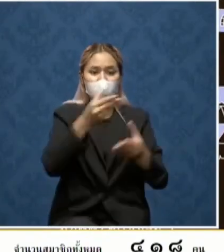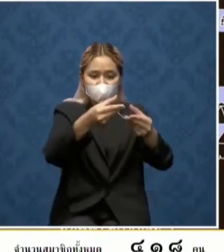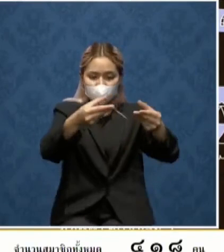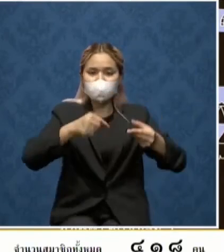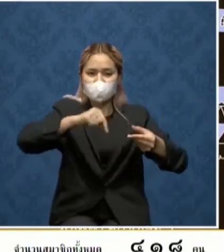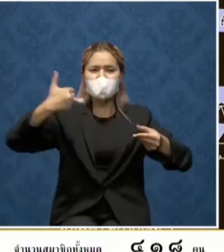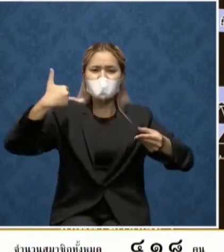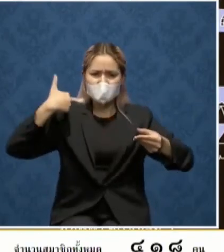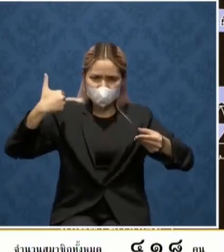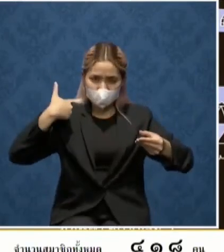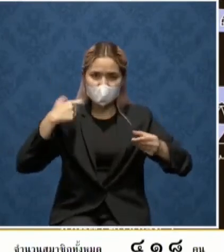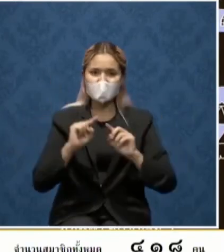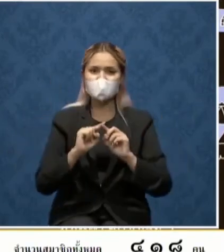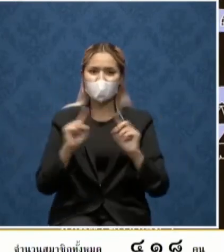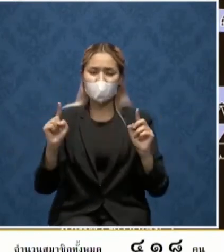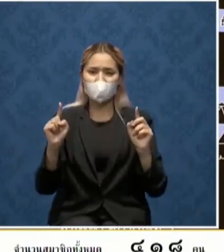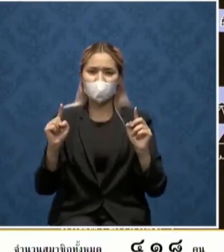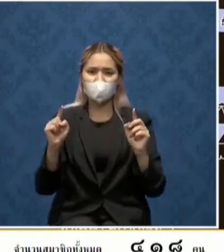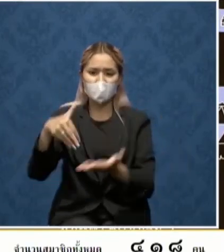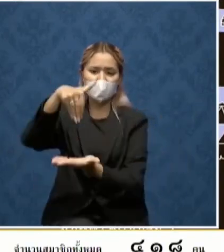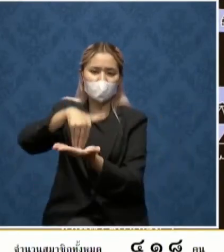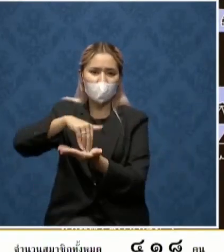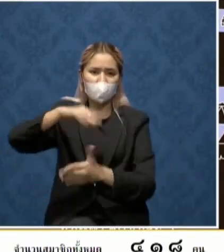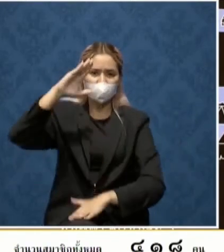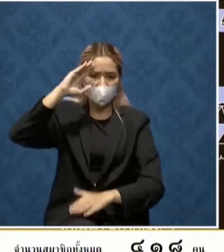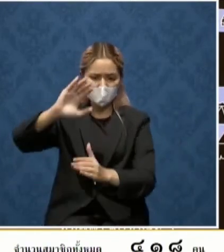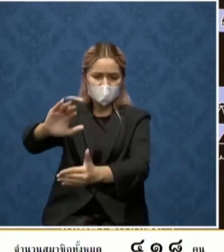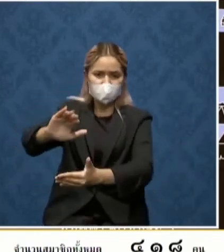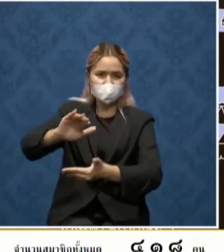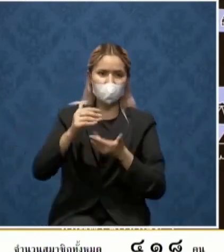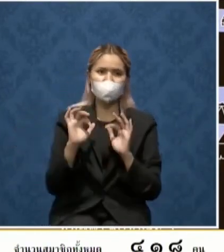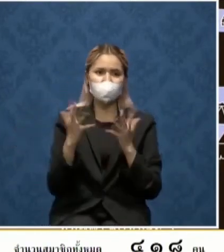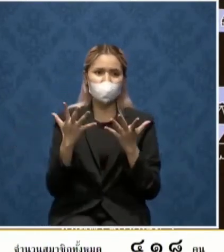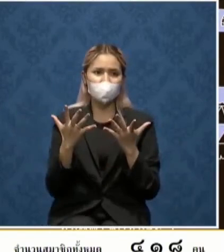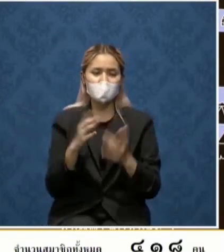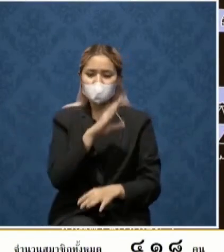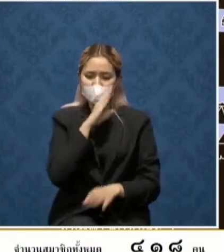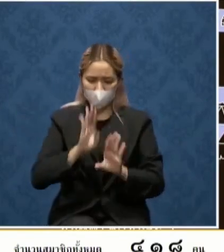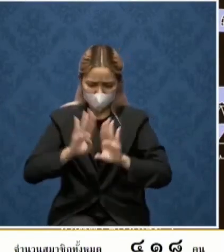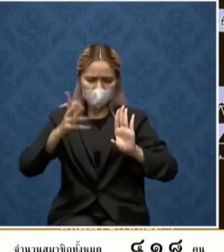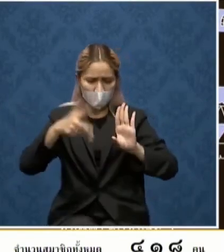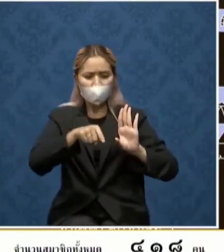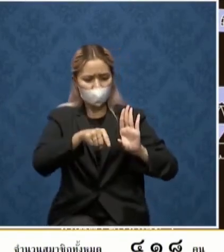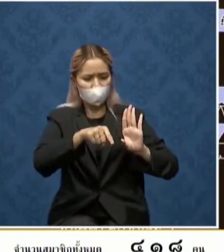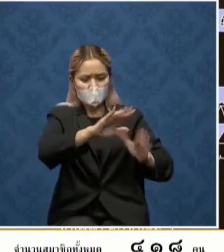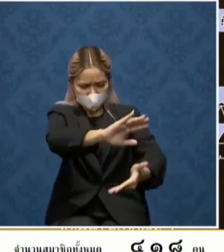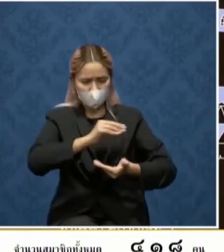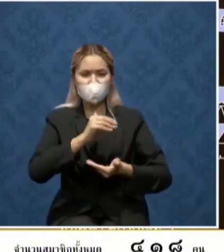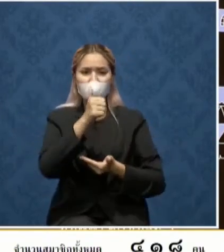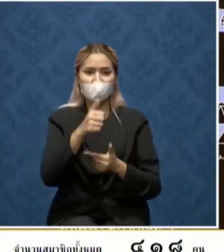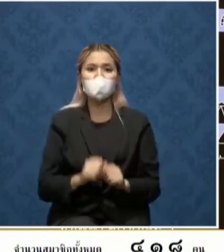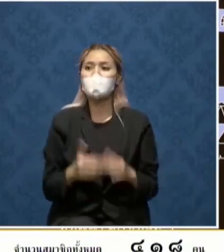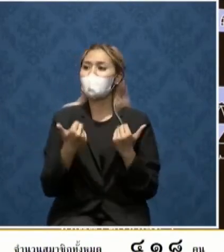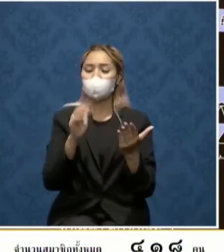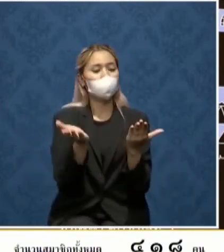แล้วทำไมกองทบเรือ ไม่สงใหกรรฐิการทหารเปิดลนชัมาก็มีแล้ว แตทำไมไม่ส่งพอผมได้มา